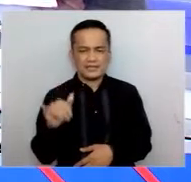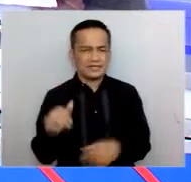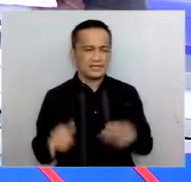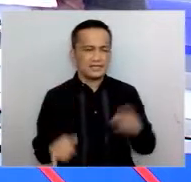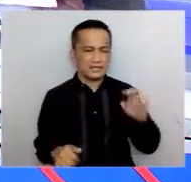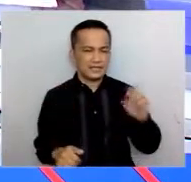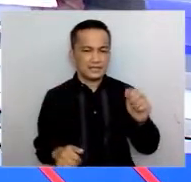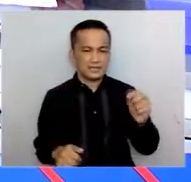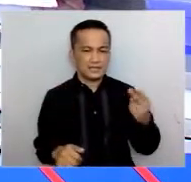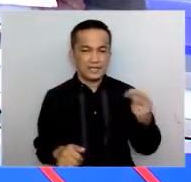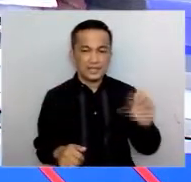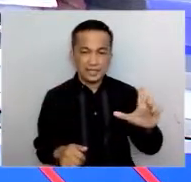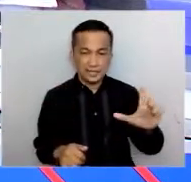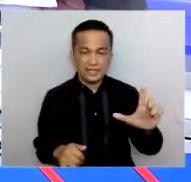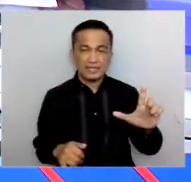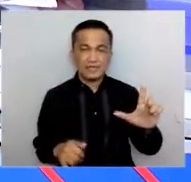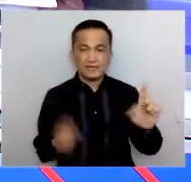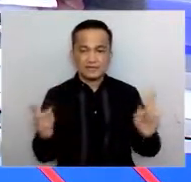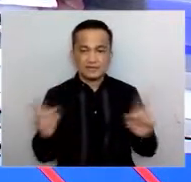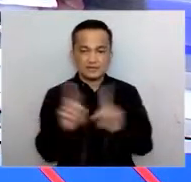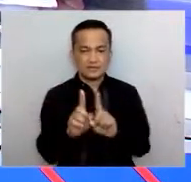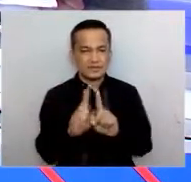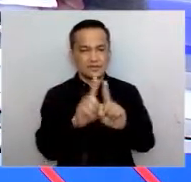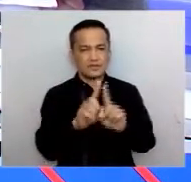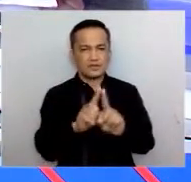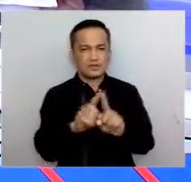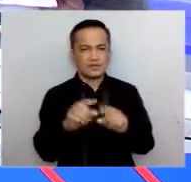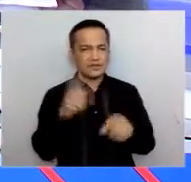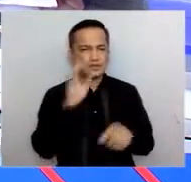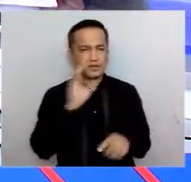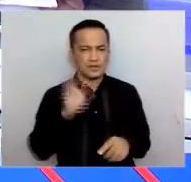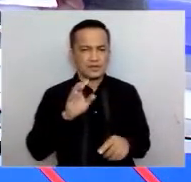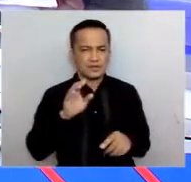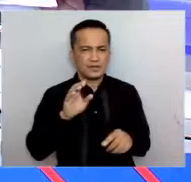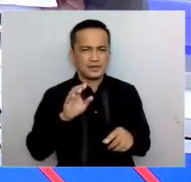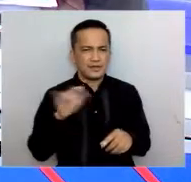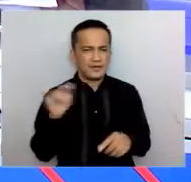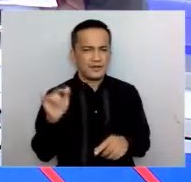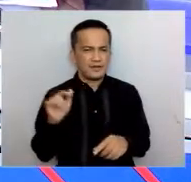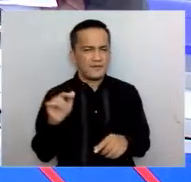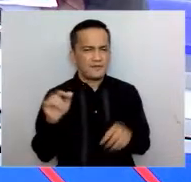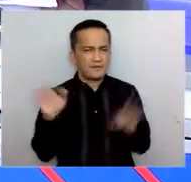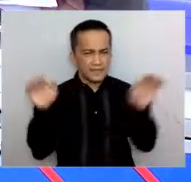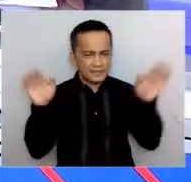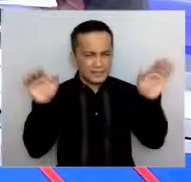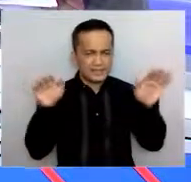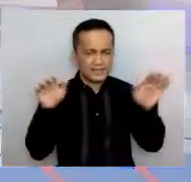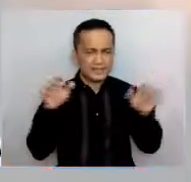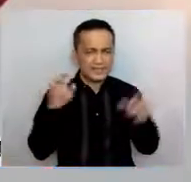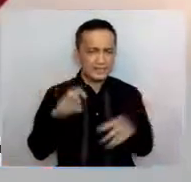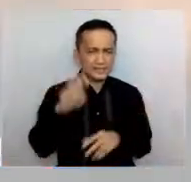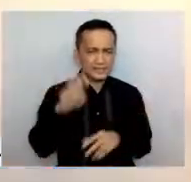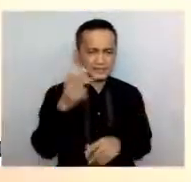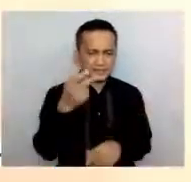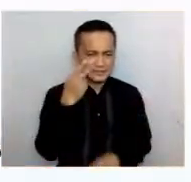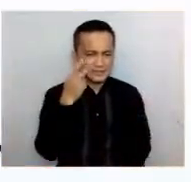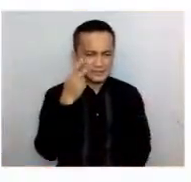saan may kakaiba silang flying adventure. Nasa frontline ng balitang yan si Laila Pangilinan.